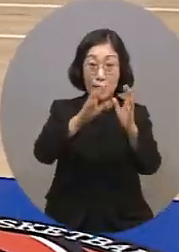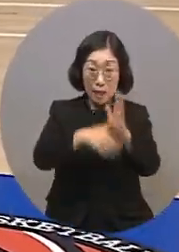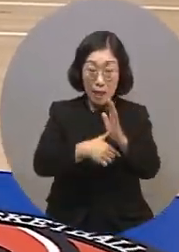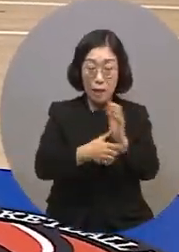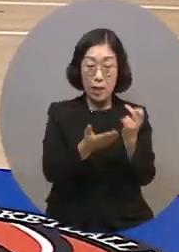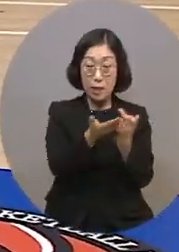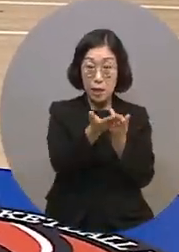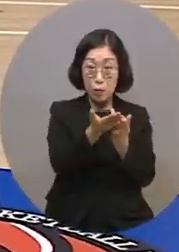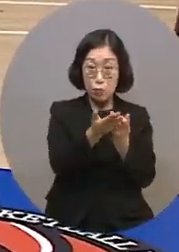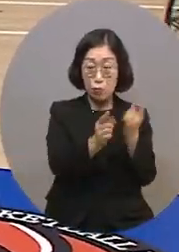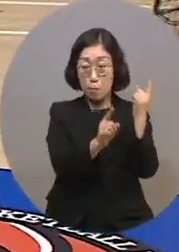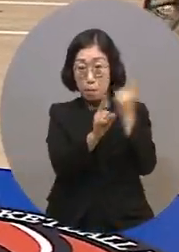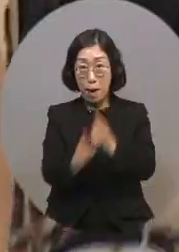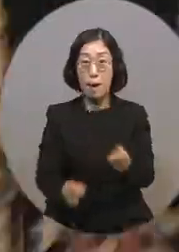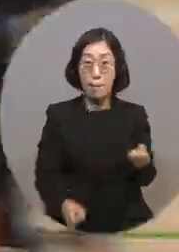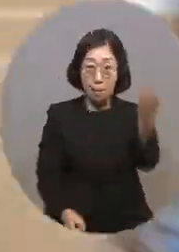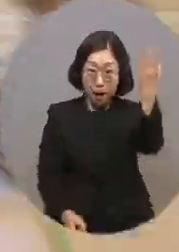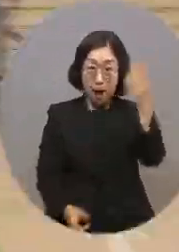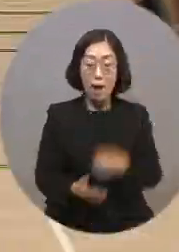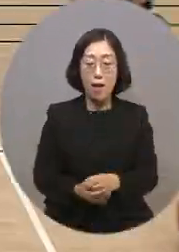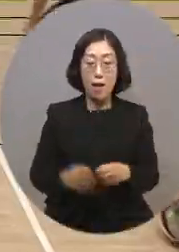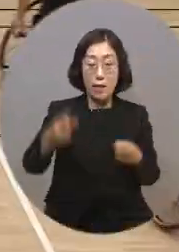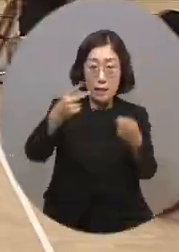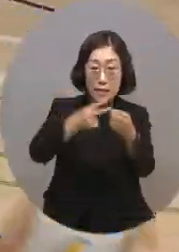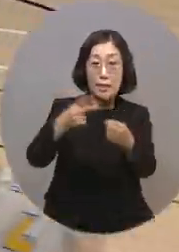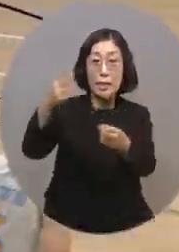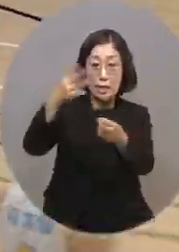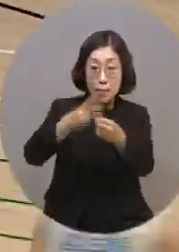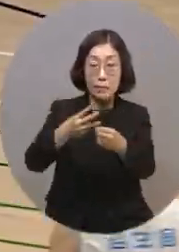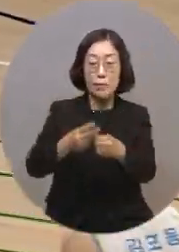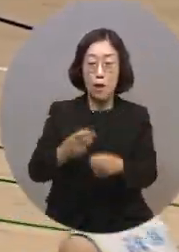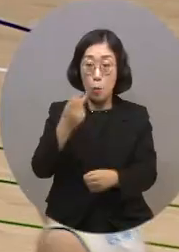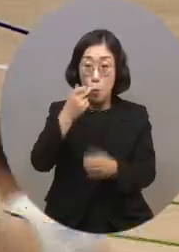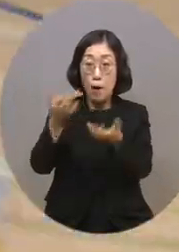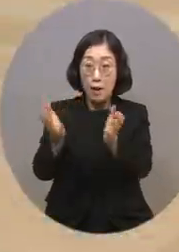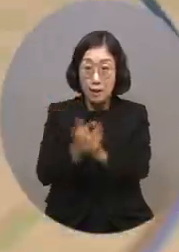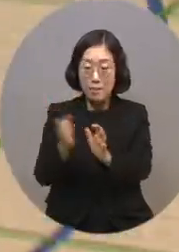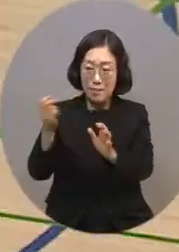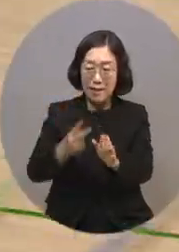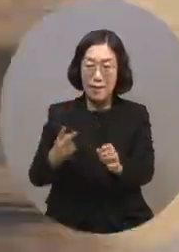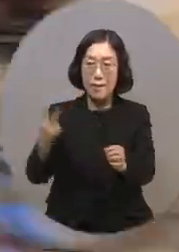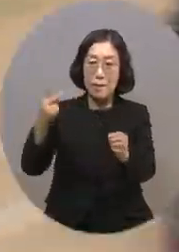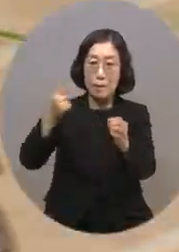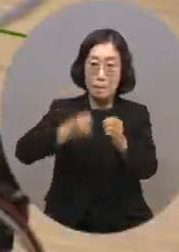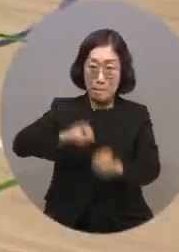제주가 승리를 거둔 가운데 2차전부터 코에이의 반격이 시작됐습니다.